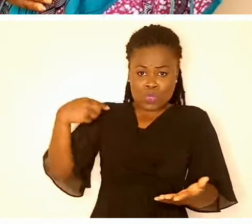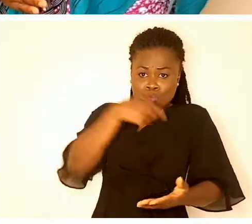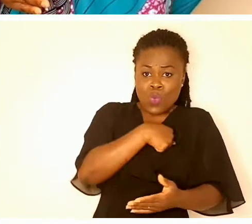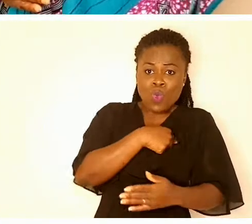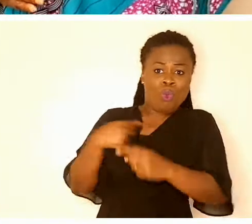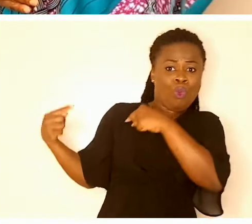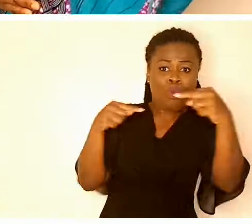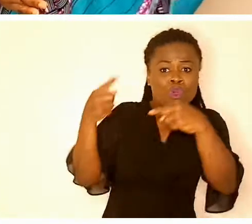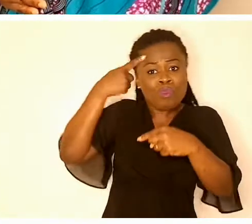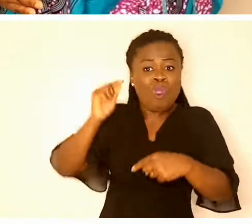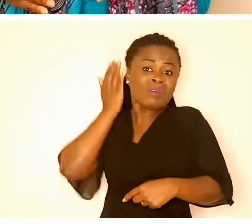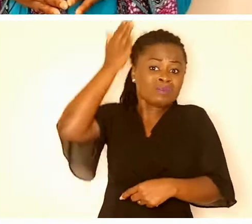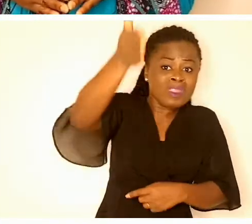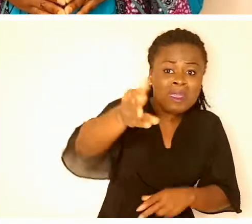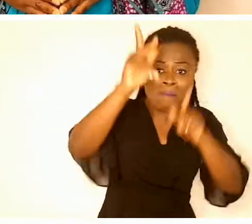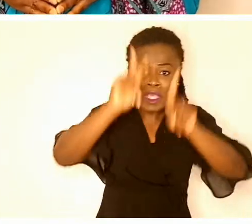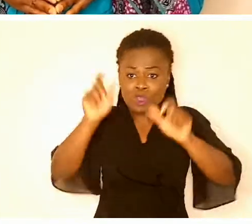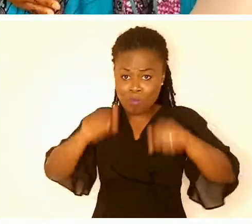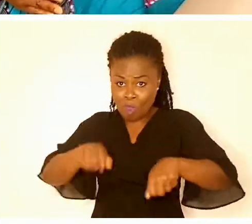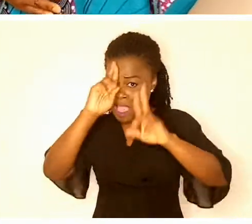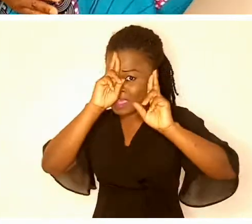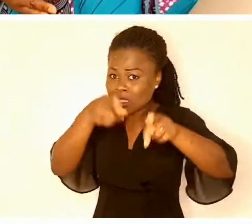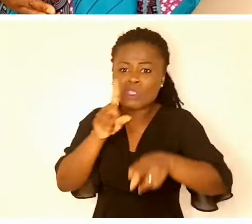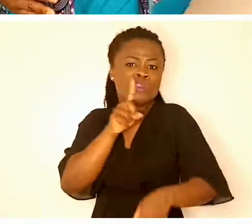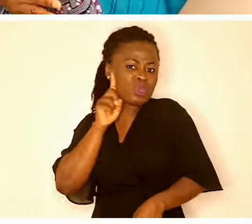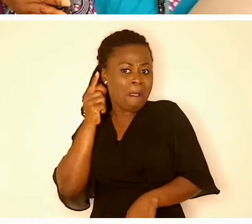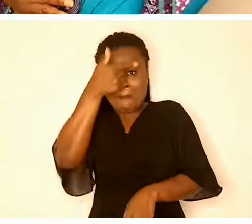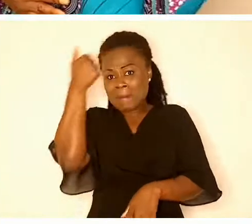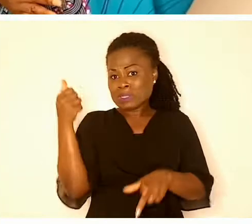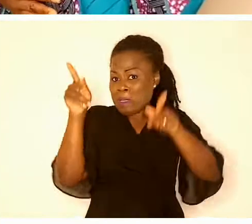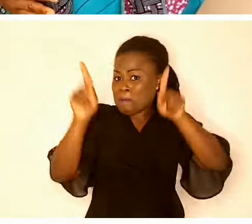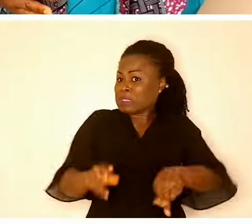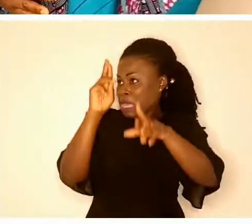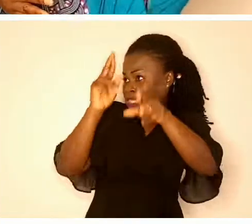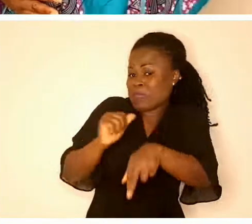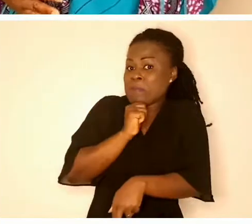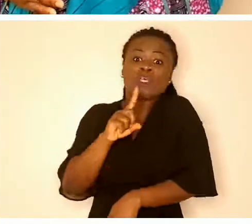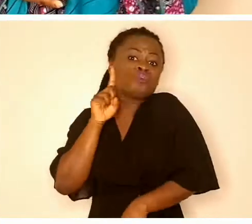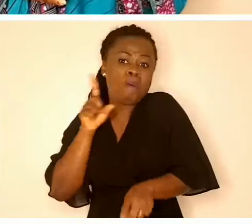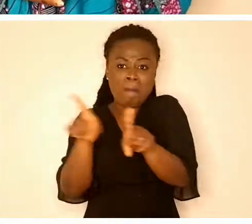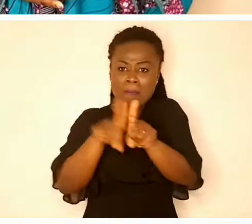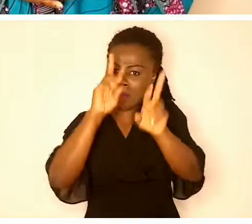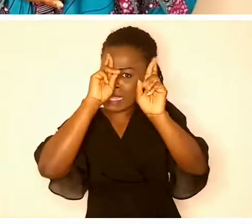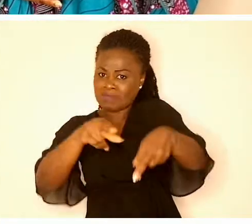que demain, les sourds soient revalorisés. Et c'est parce que les sourds ne sont pas valorisés que les interprètes sont dévalorisés.